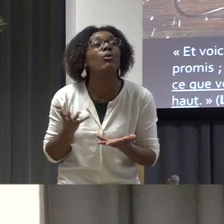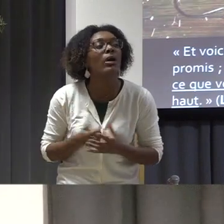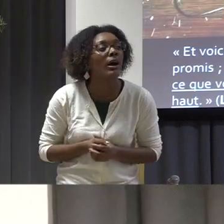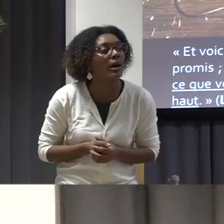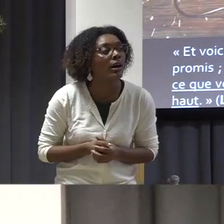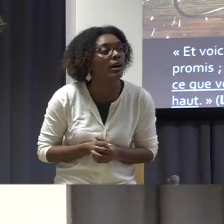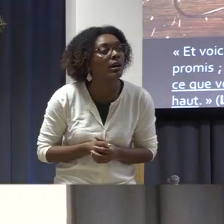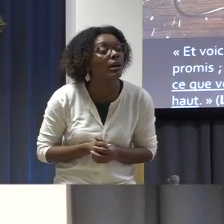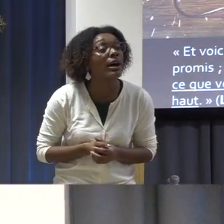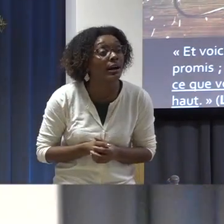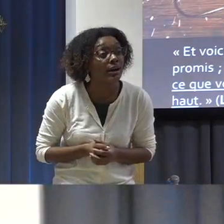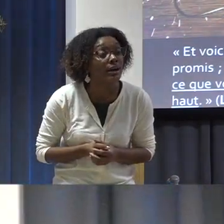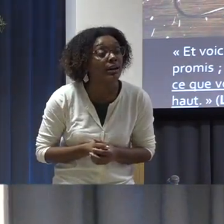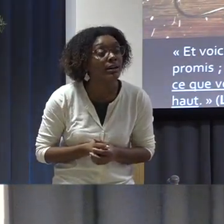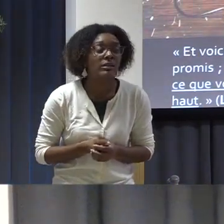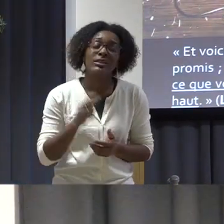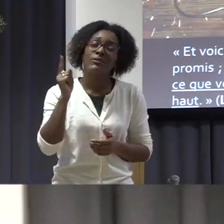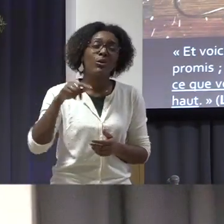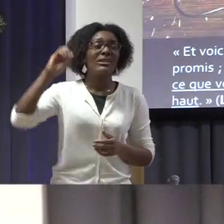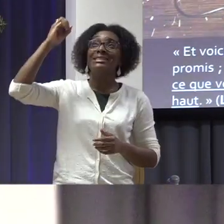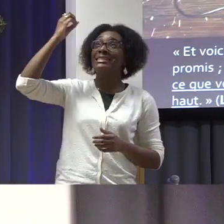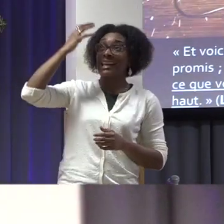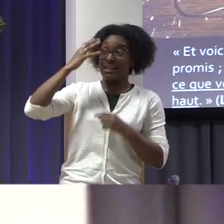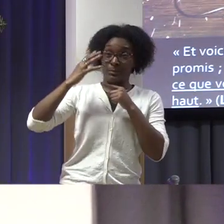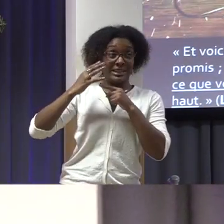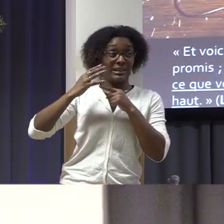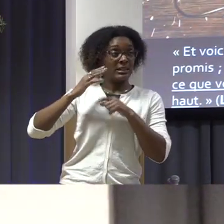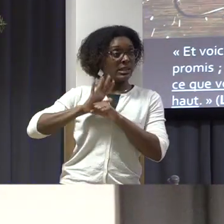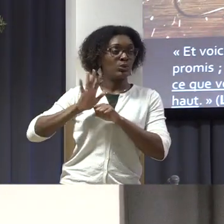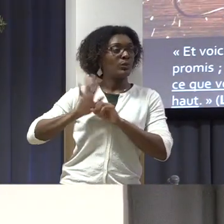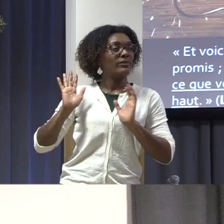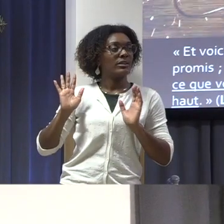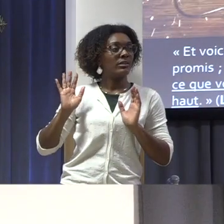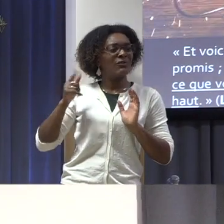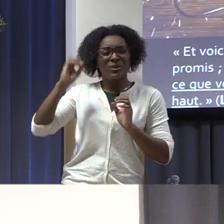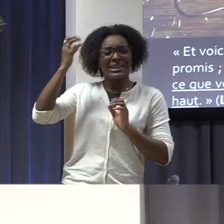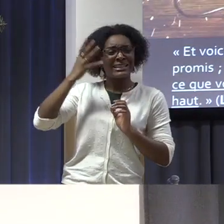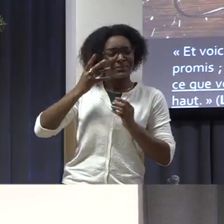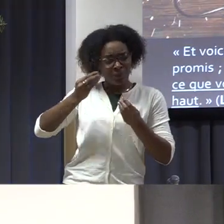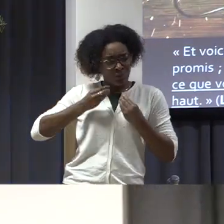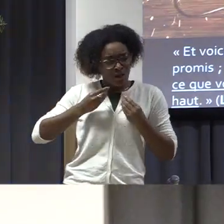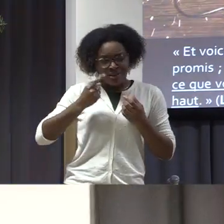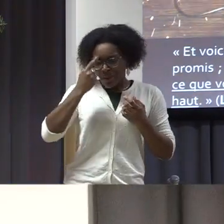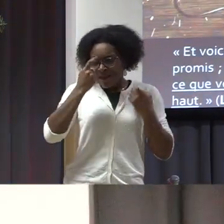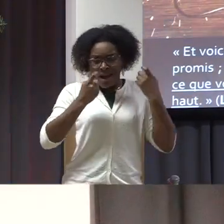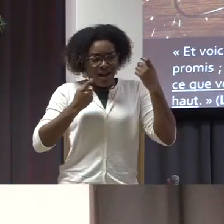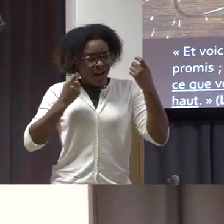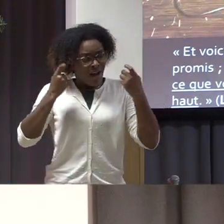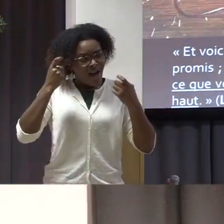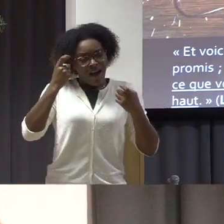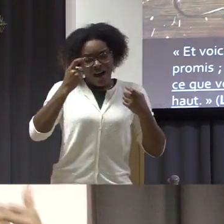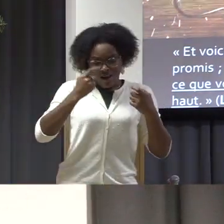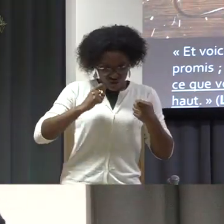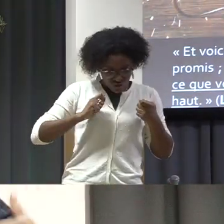que le saint-esprit nous comble que le saint-esprit nous perturbe nous tourmentent que le saint-esprit face de nous